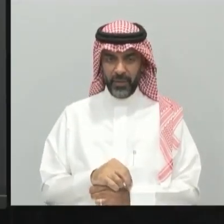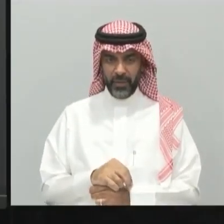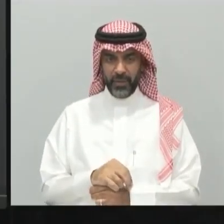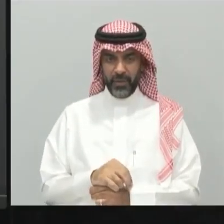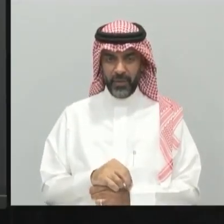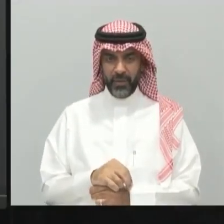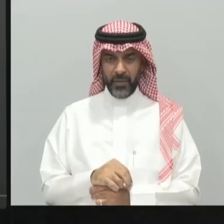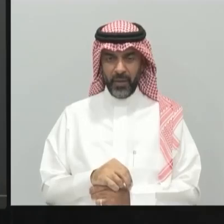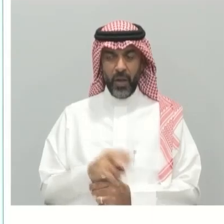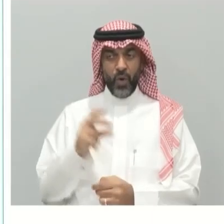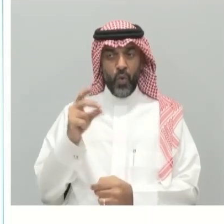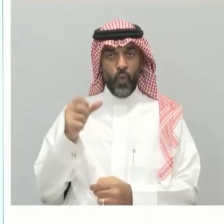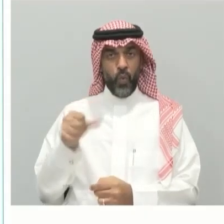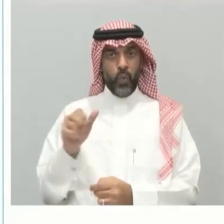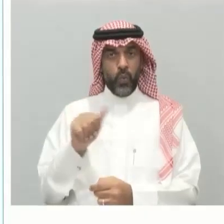ماذا كذلك